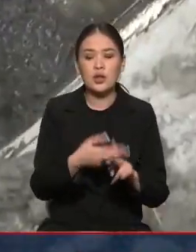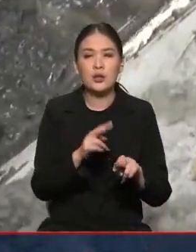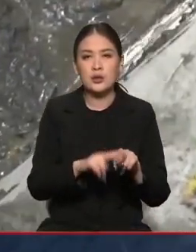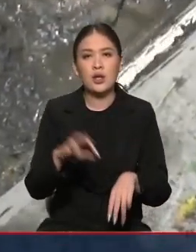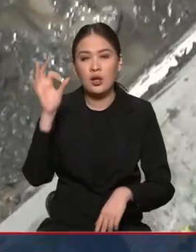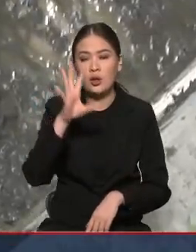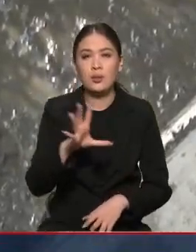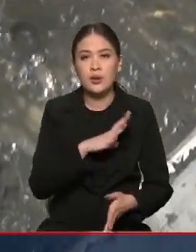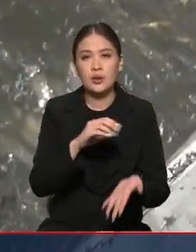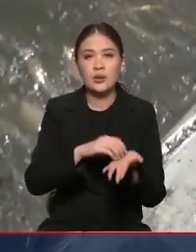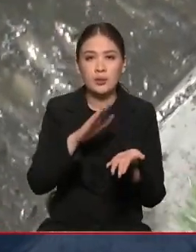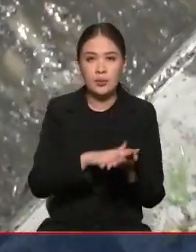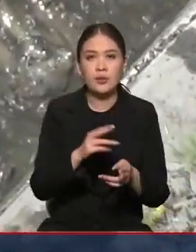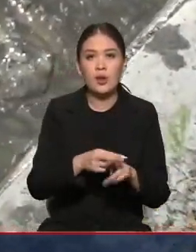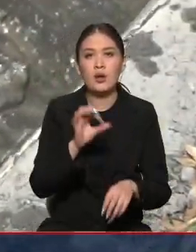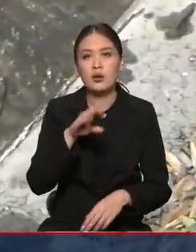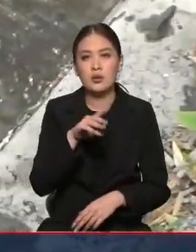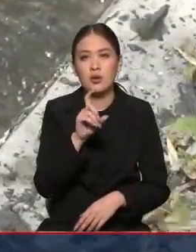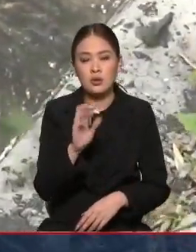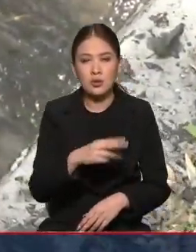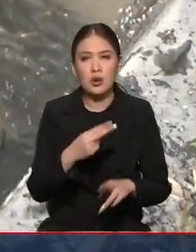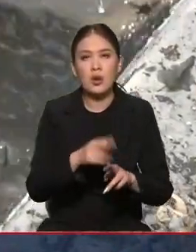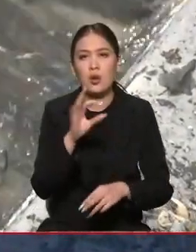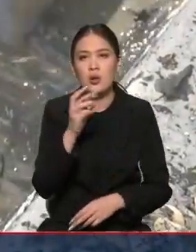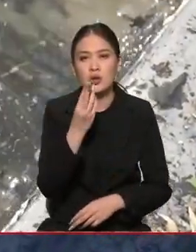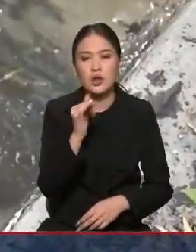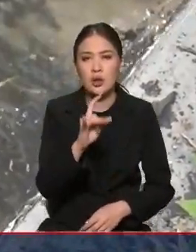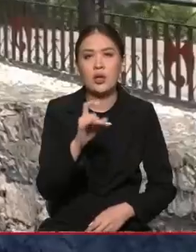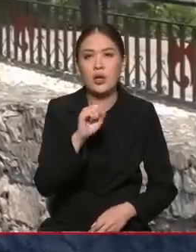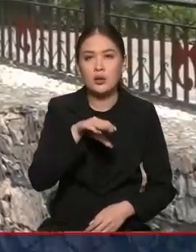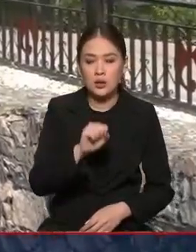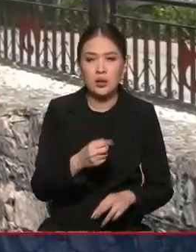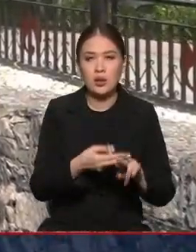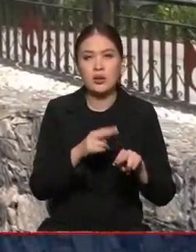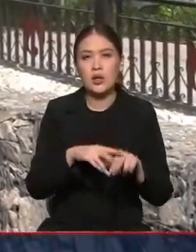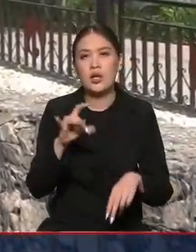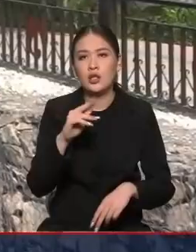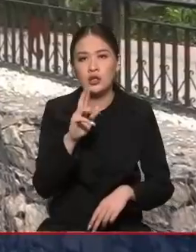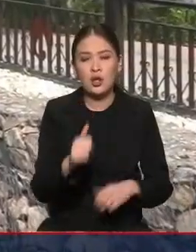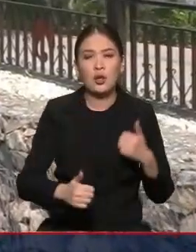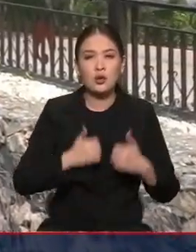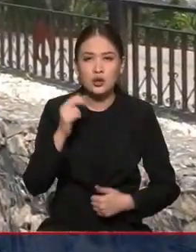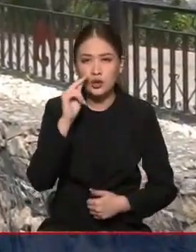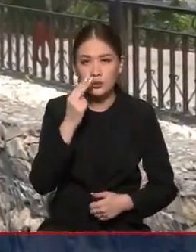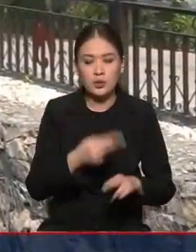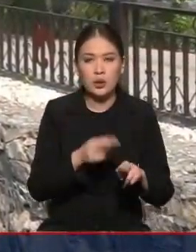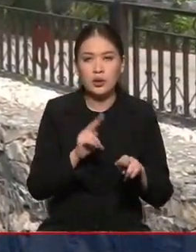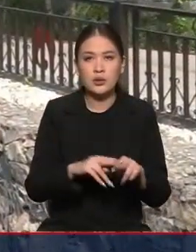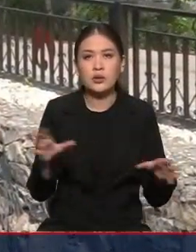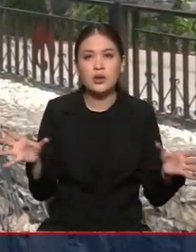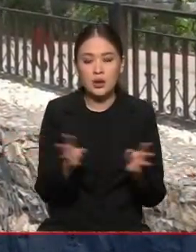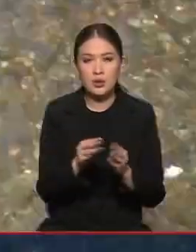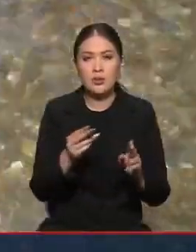арыки забиваются, и все отходы идут в реку Кошкар-Ата. Я отмечу, что эта речка – гордость Шымкента. Вода тут